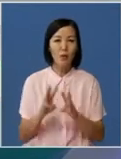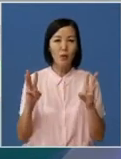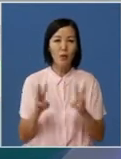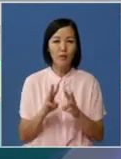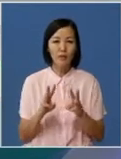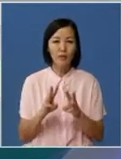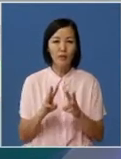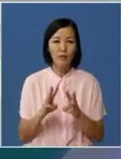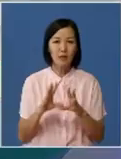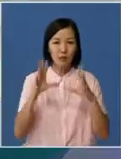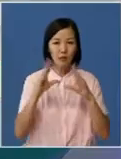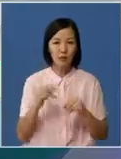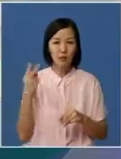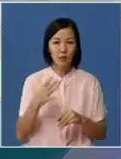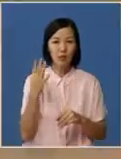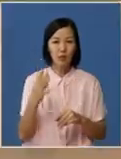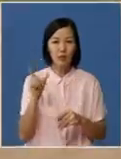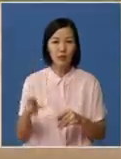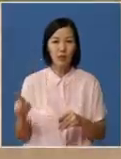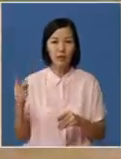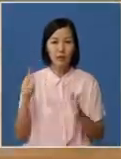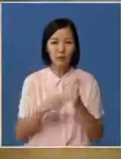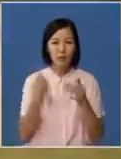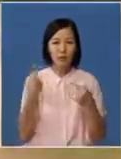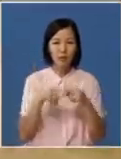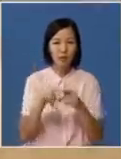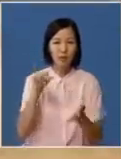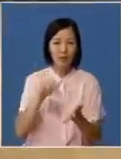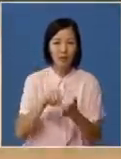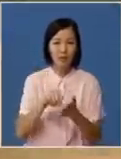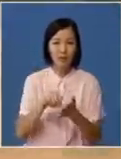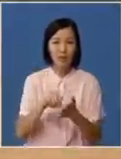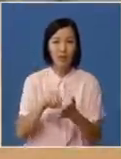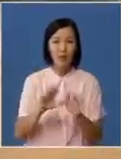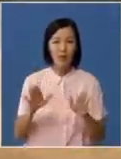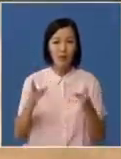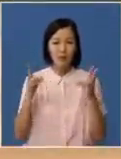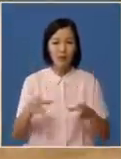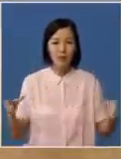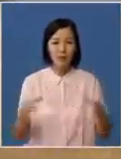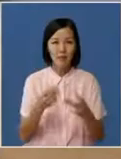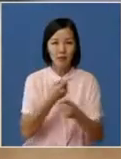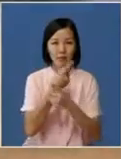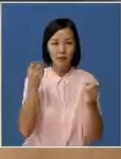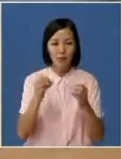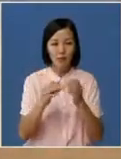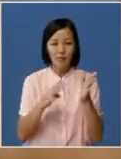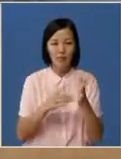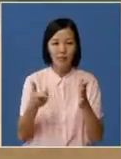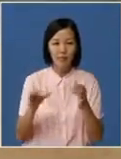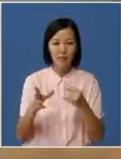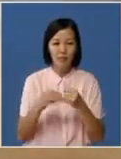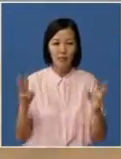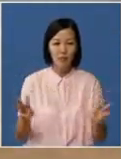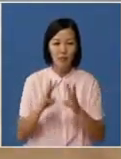күресуге 24 адам және 7 техника бірлігі жұмылдырылды. Төтенше жағдайлар департаментінің мәліметі бойынша 18 гектар жерді